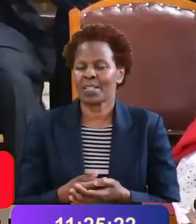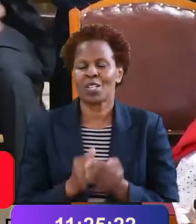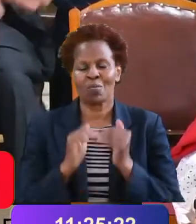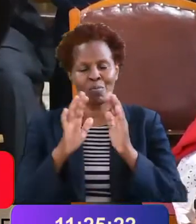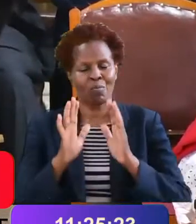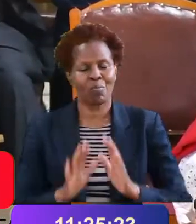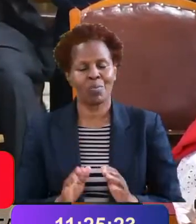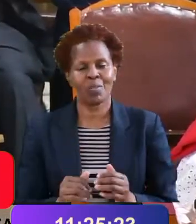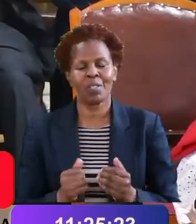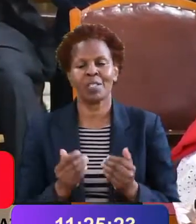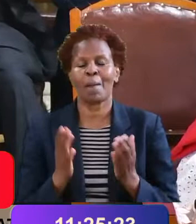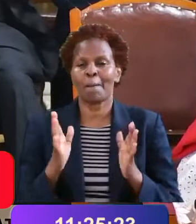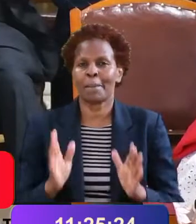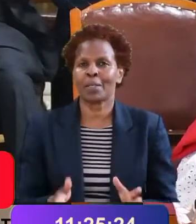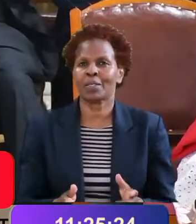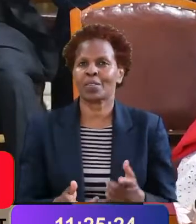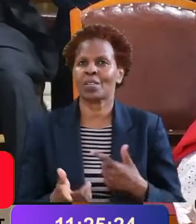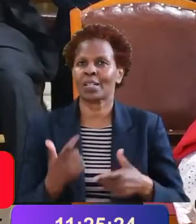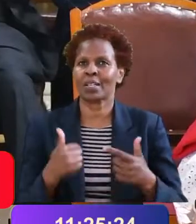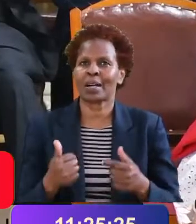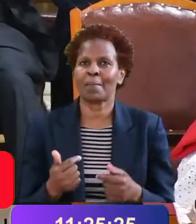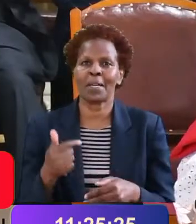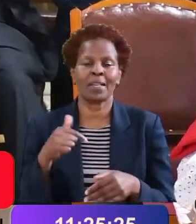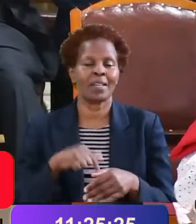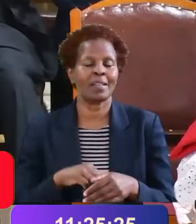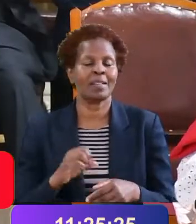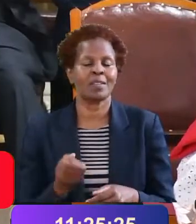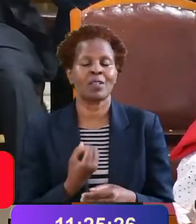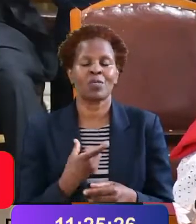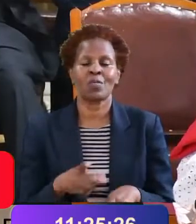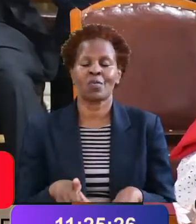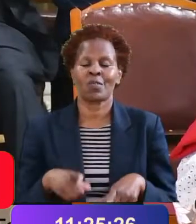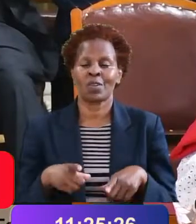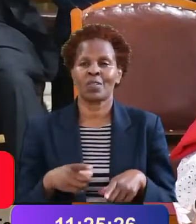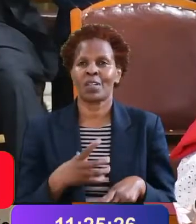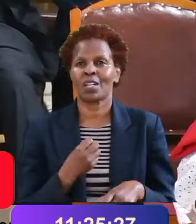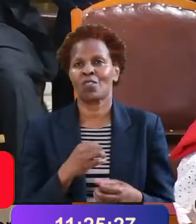ambaye anatarajiwa kuingia katika familia.